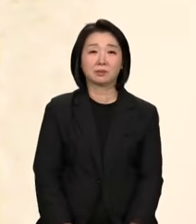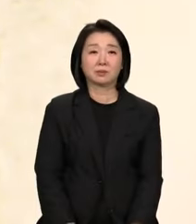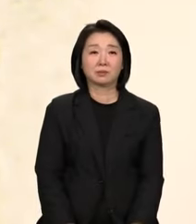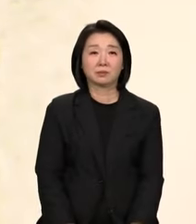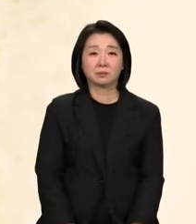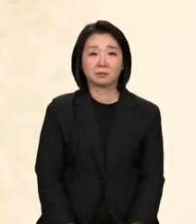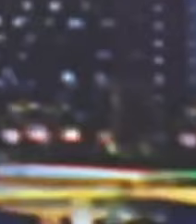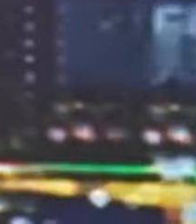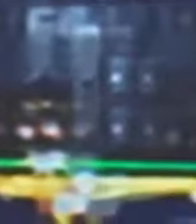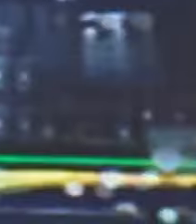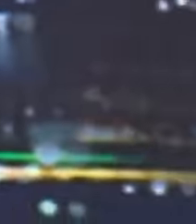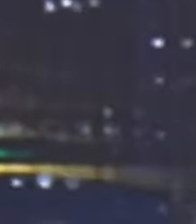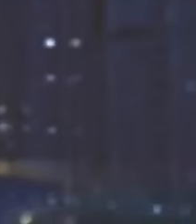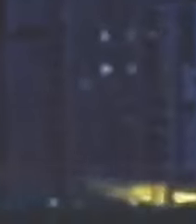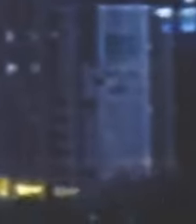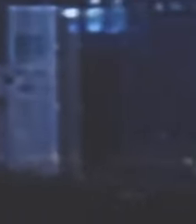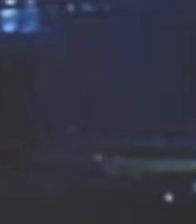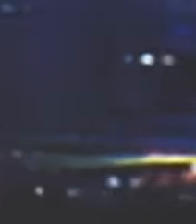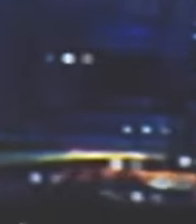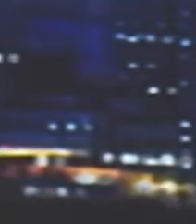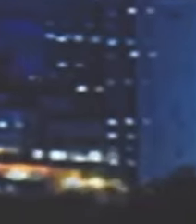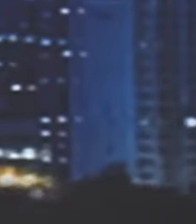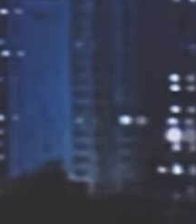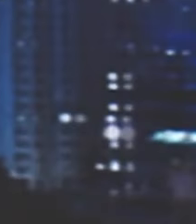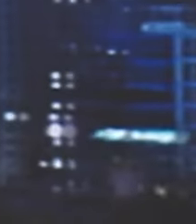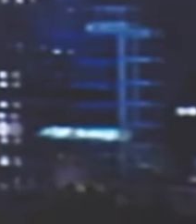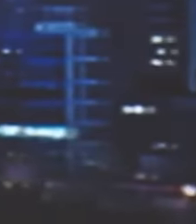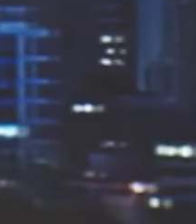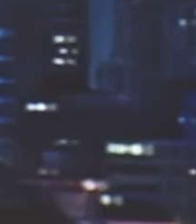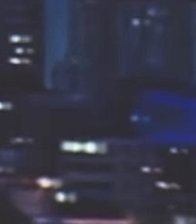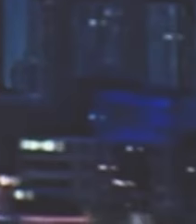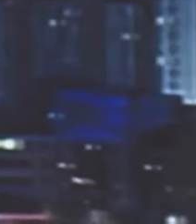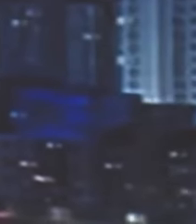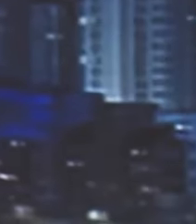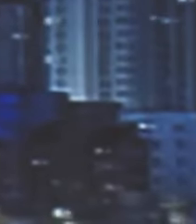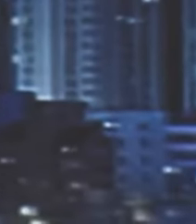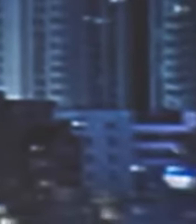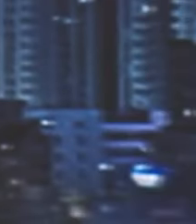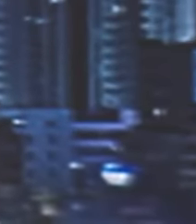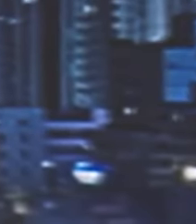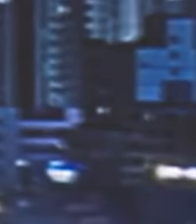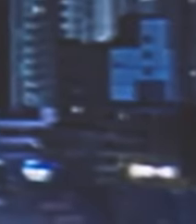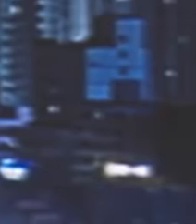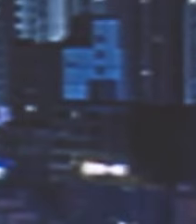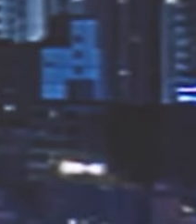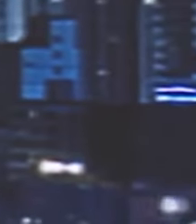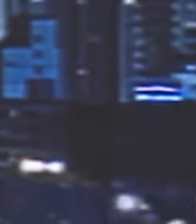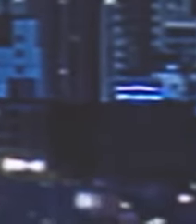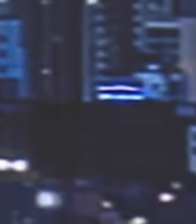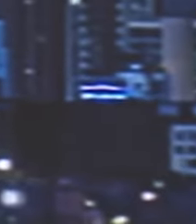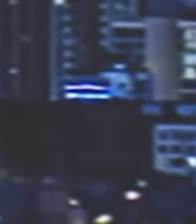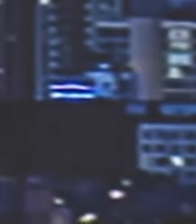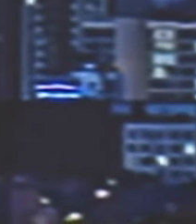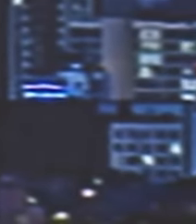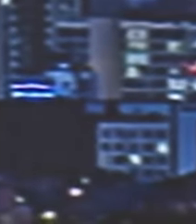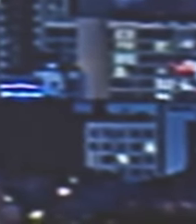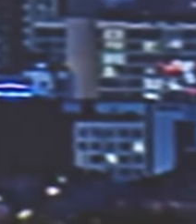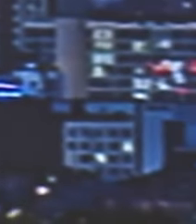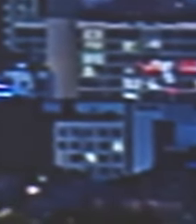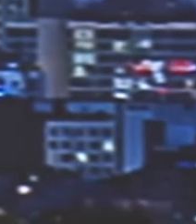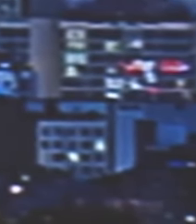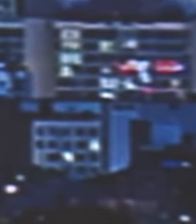한민정 있니다 JTBC 뉴스를 시청해 주신 여러분 고맙습니다 저희는 저녁 6시 50분 뉴스룸에서